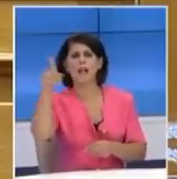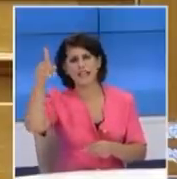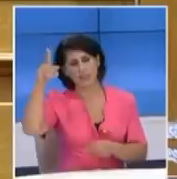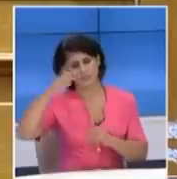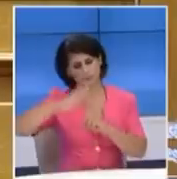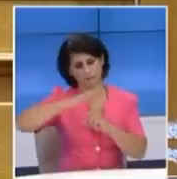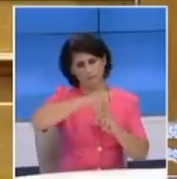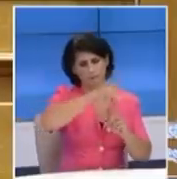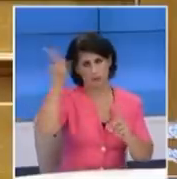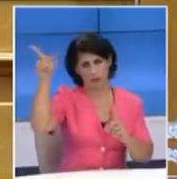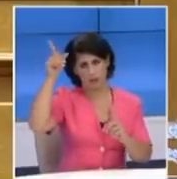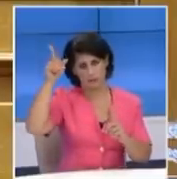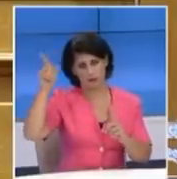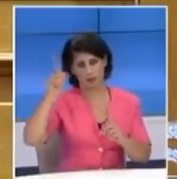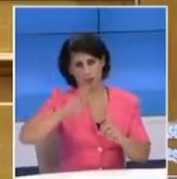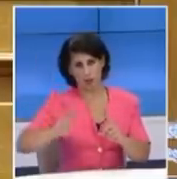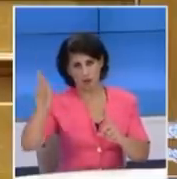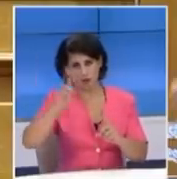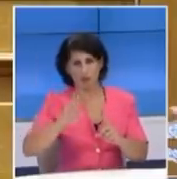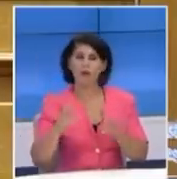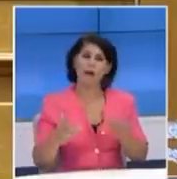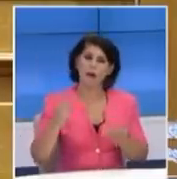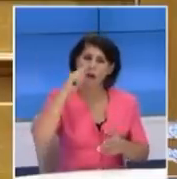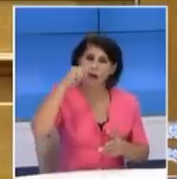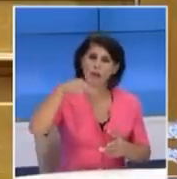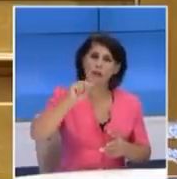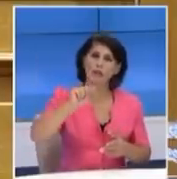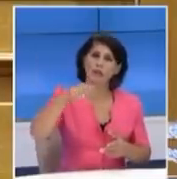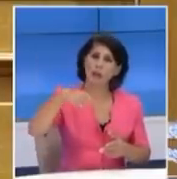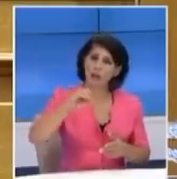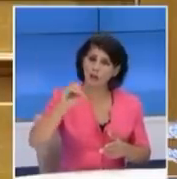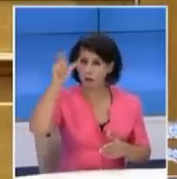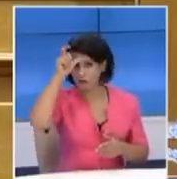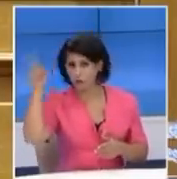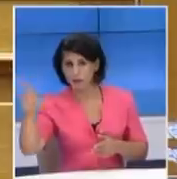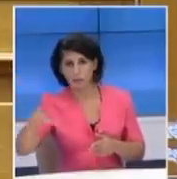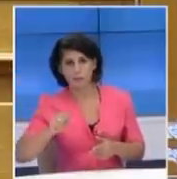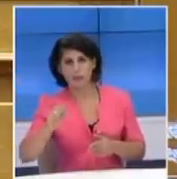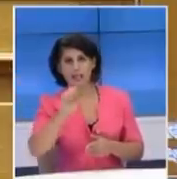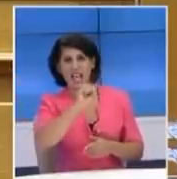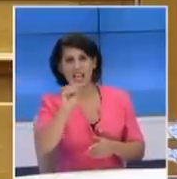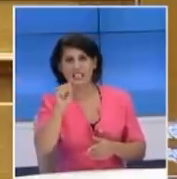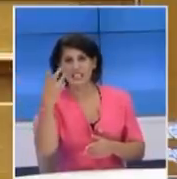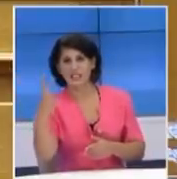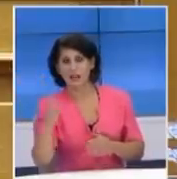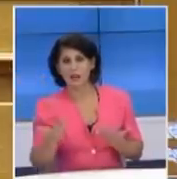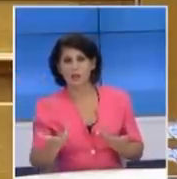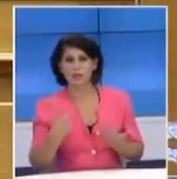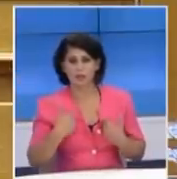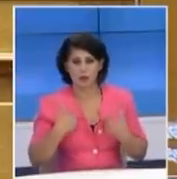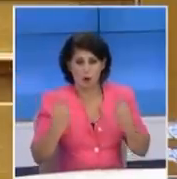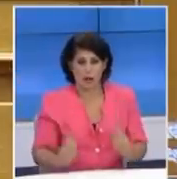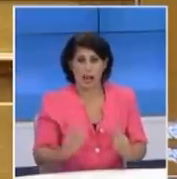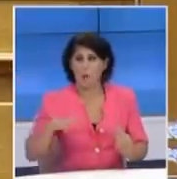υπεροπλία στον αέρα. Θα μου πείτε νατοϊκή δύναμη κτλ. Εντάξει, νατοϊκή και η Τουρκία είναι. Έχει πάρει στα 400. Γιατί πρέπει να είμαι το καλό παιδί